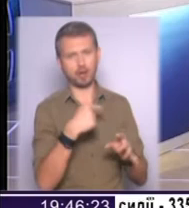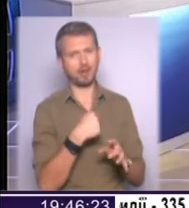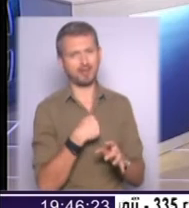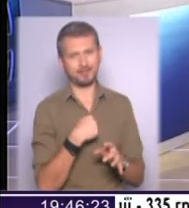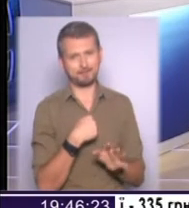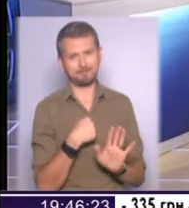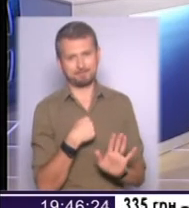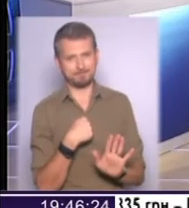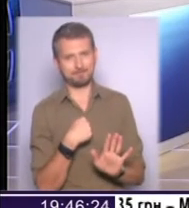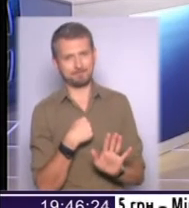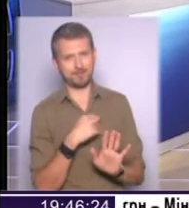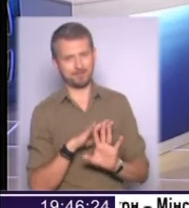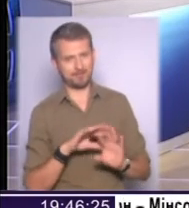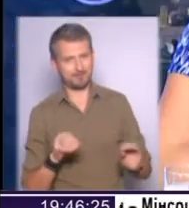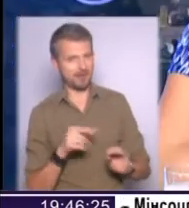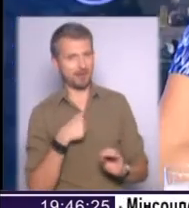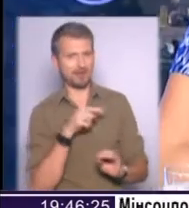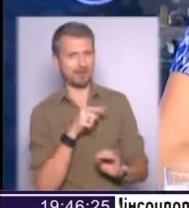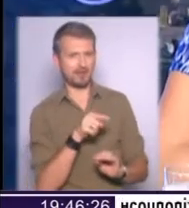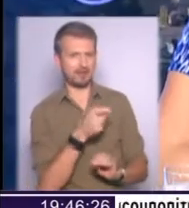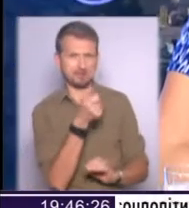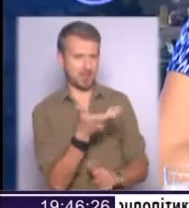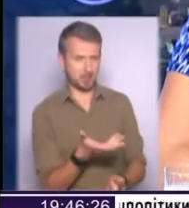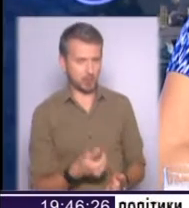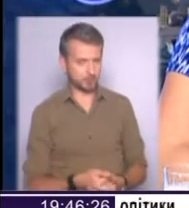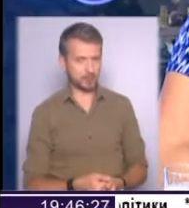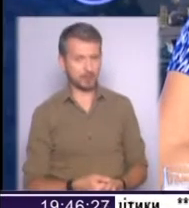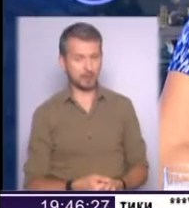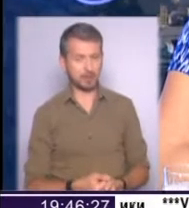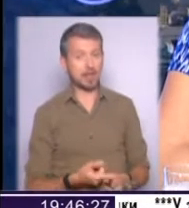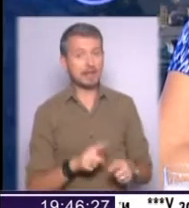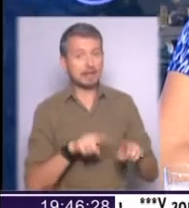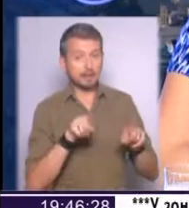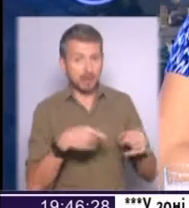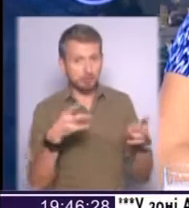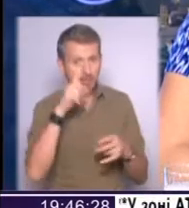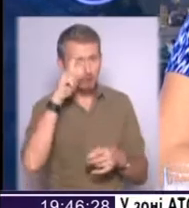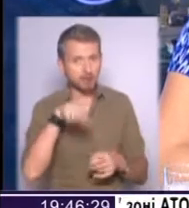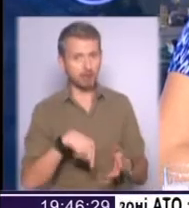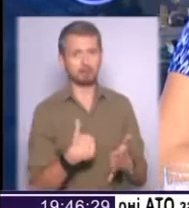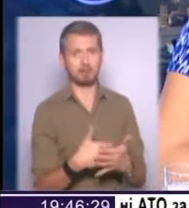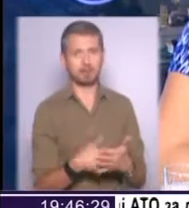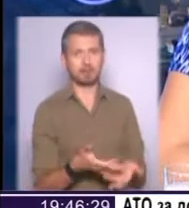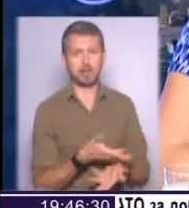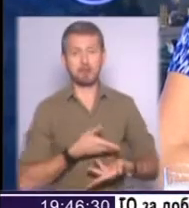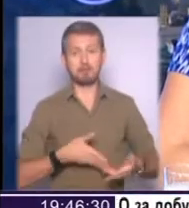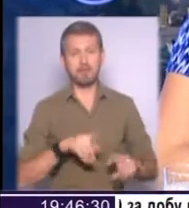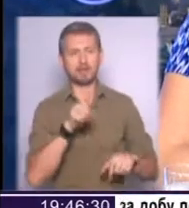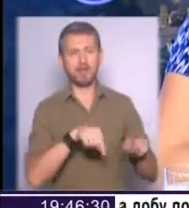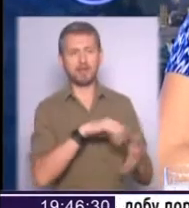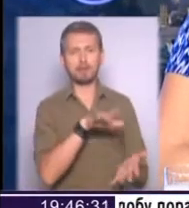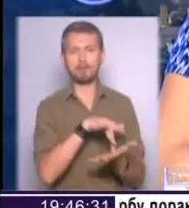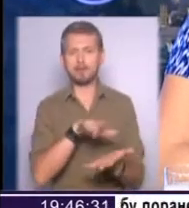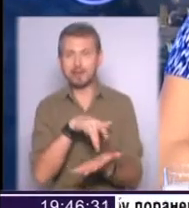обмежуся, їх не є так багато. Тому це теж потрібно знати. Наприклад, ми у деяких містах це